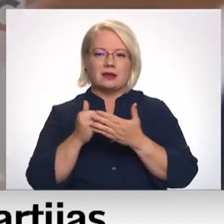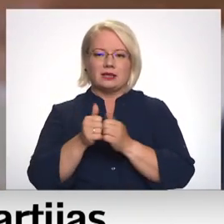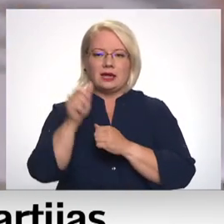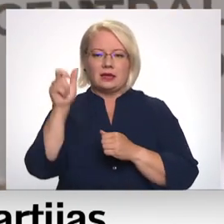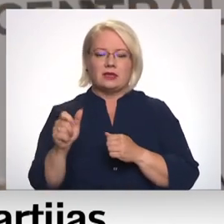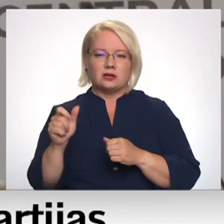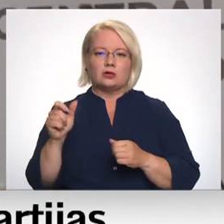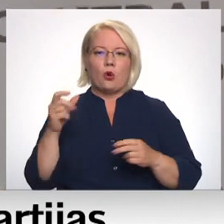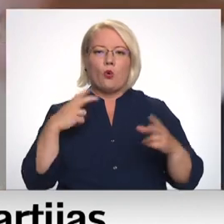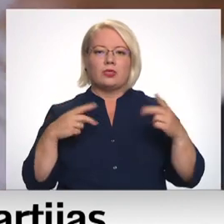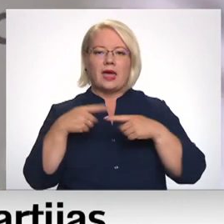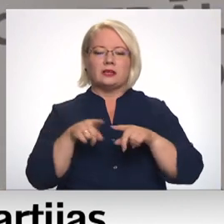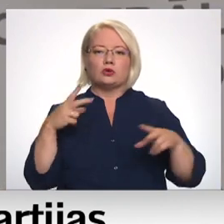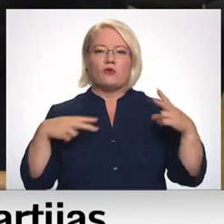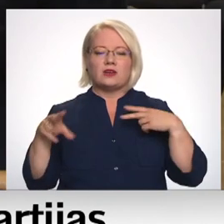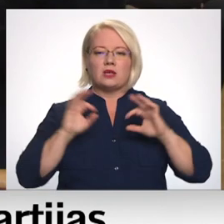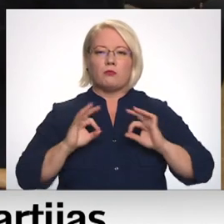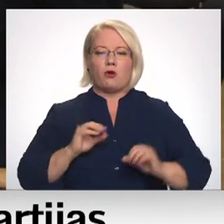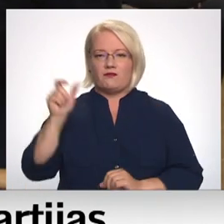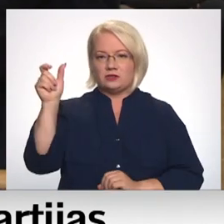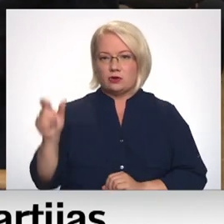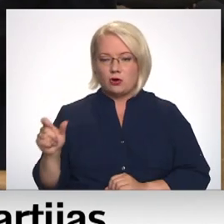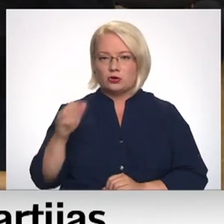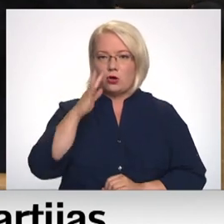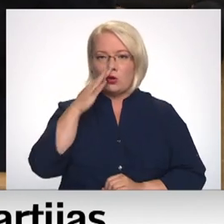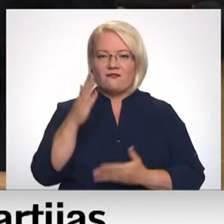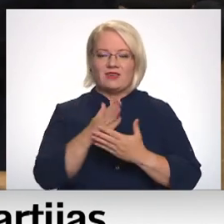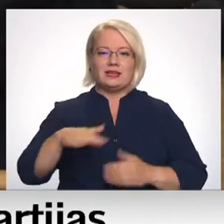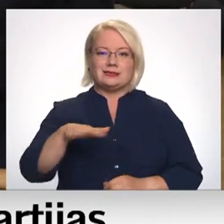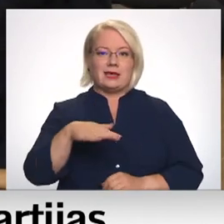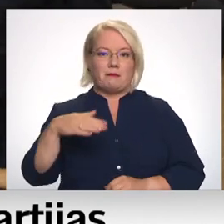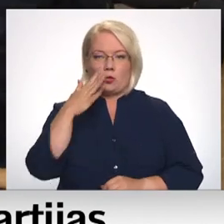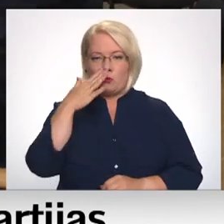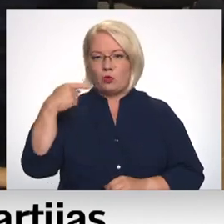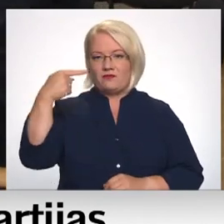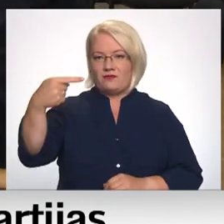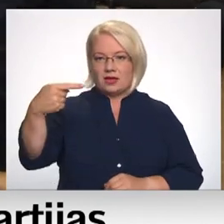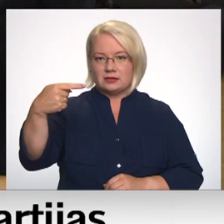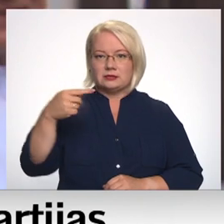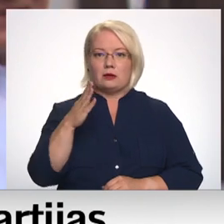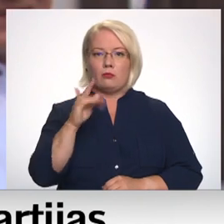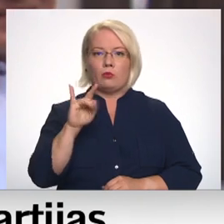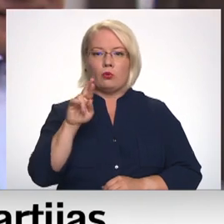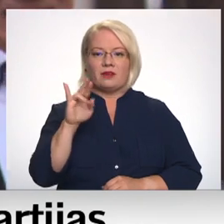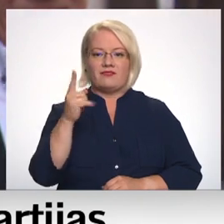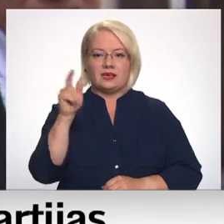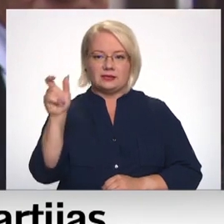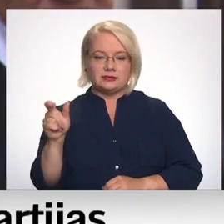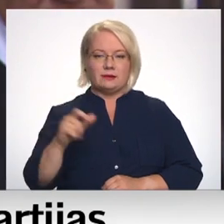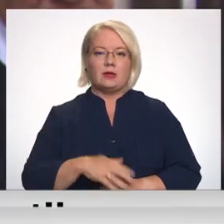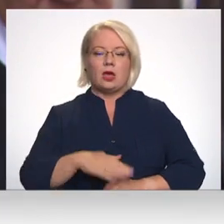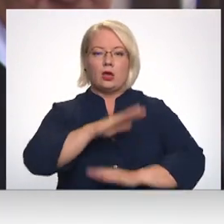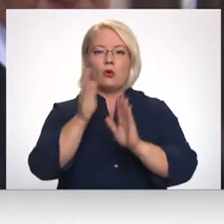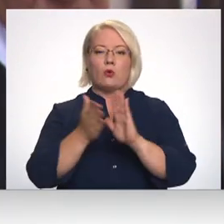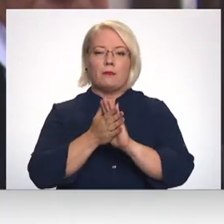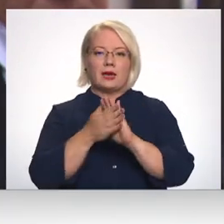universitātes profesors Andrejs Krasnikovs. Vidzemē pirmais numurs agrākajam Saeimas deputātam Imantam Burvim. Kopējais mērķis un